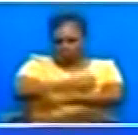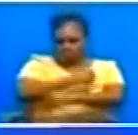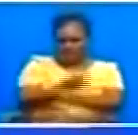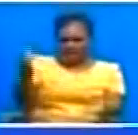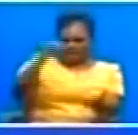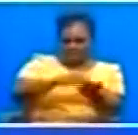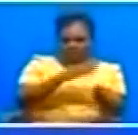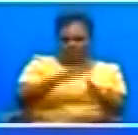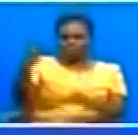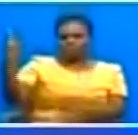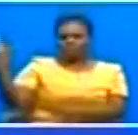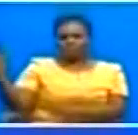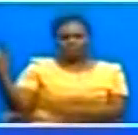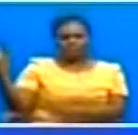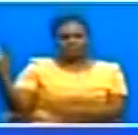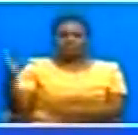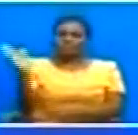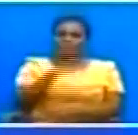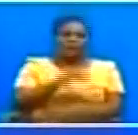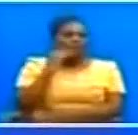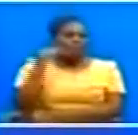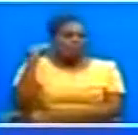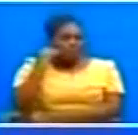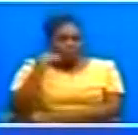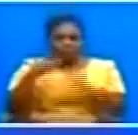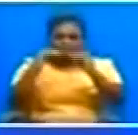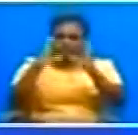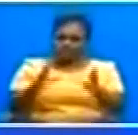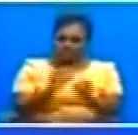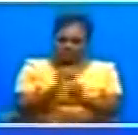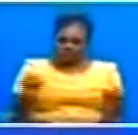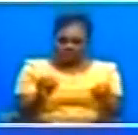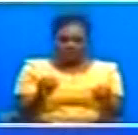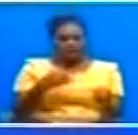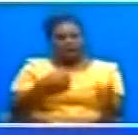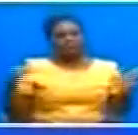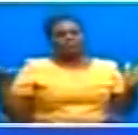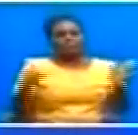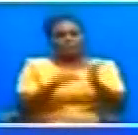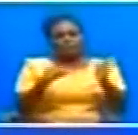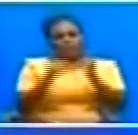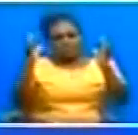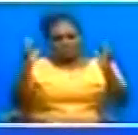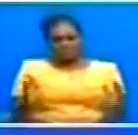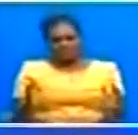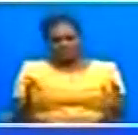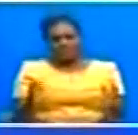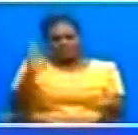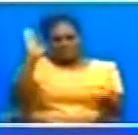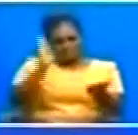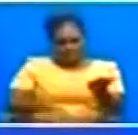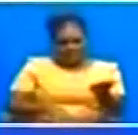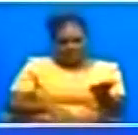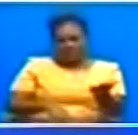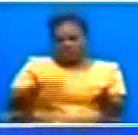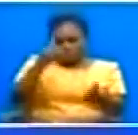4 kuenda kufanya. Staying at home or not being taught in school brings more trouble, she says, more than what meets